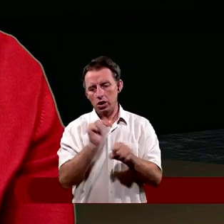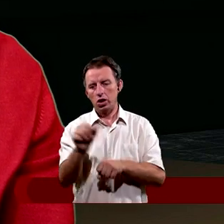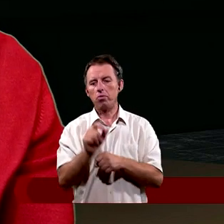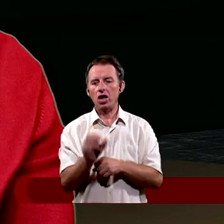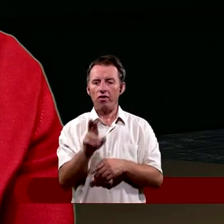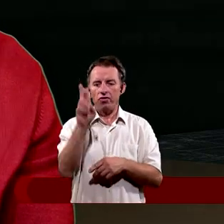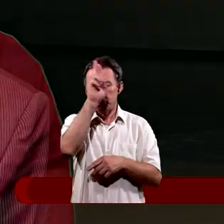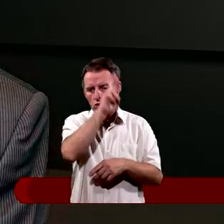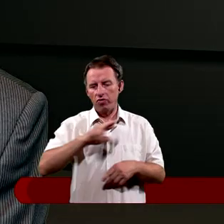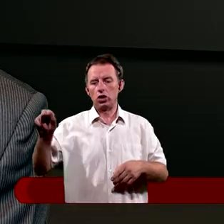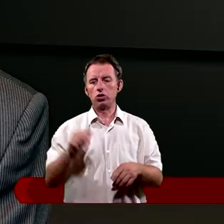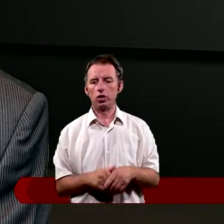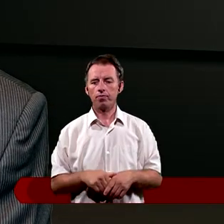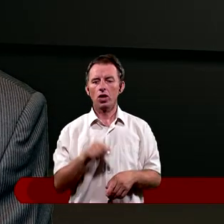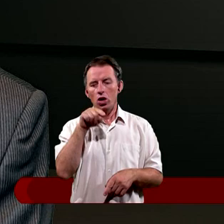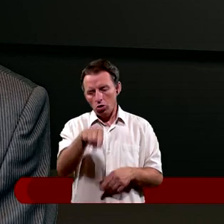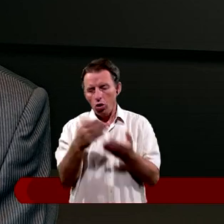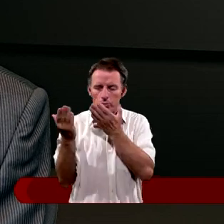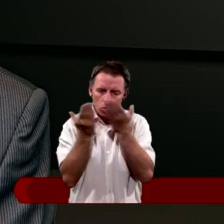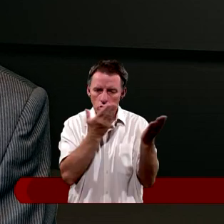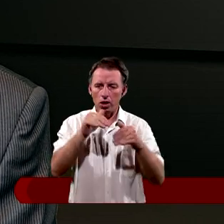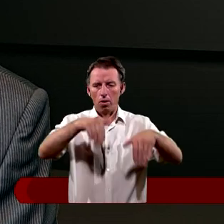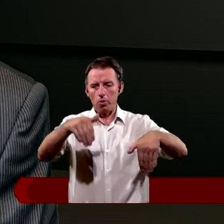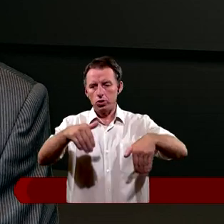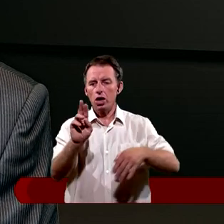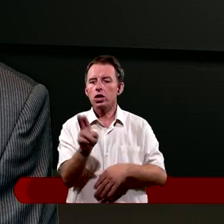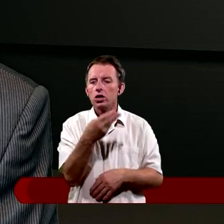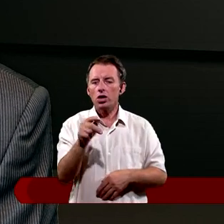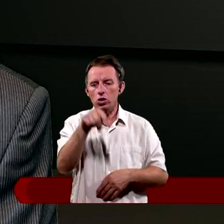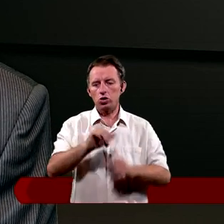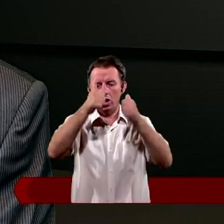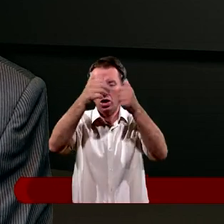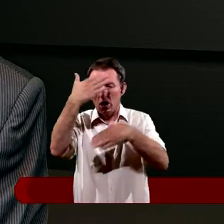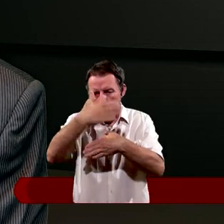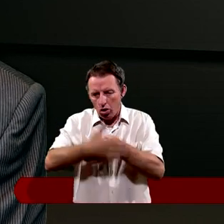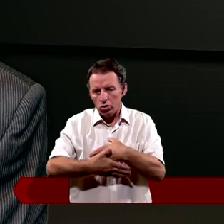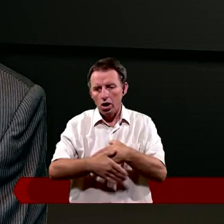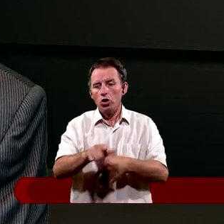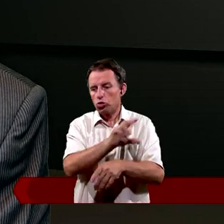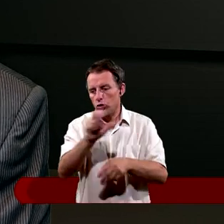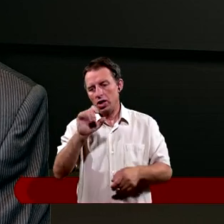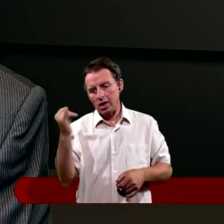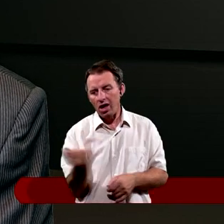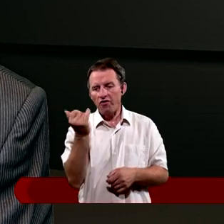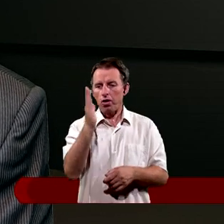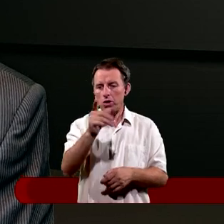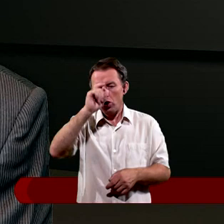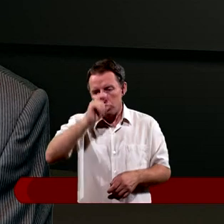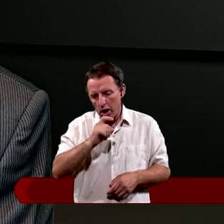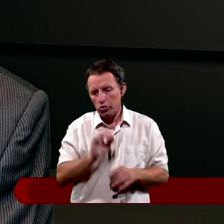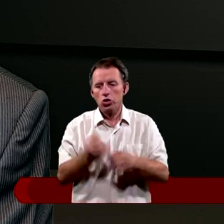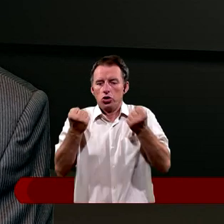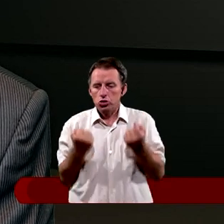tej rzeczywistości. To przeczytajmy może, kiedy to się skończy. Czy tak zawsze będzie źle